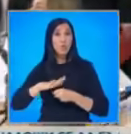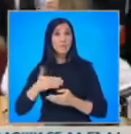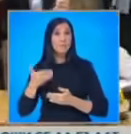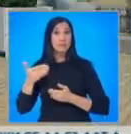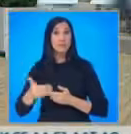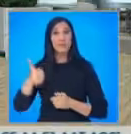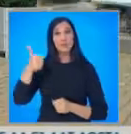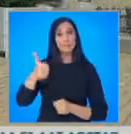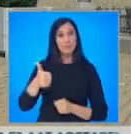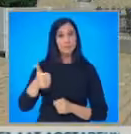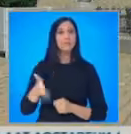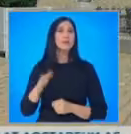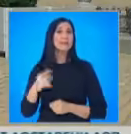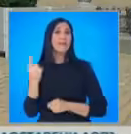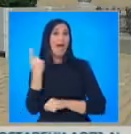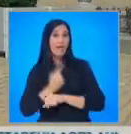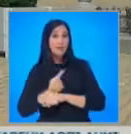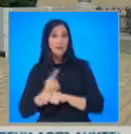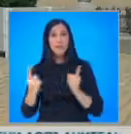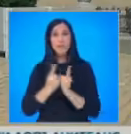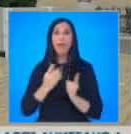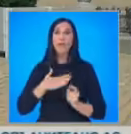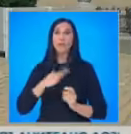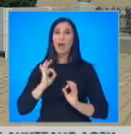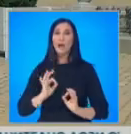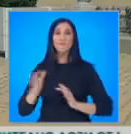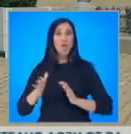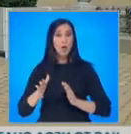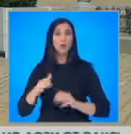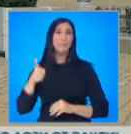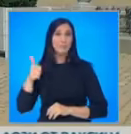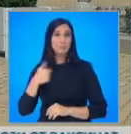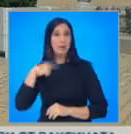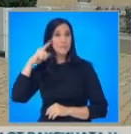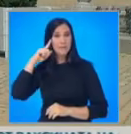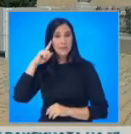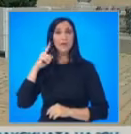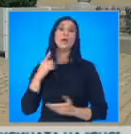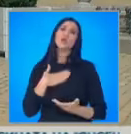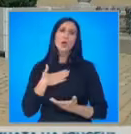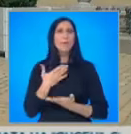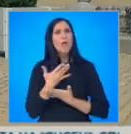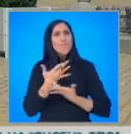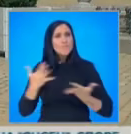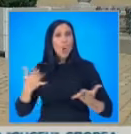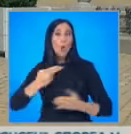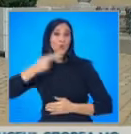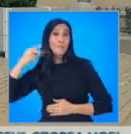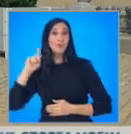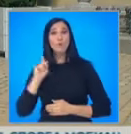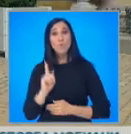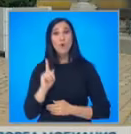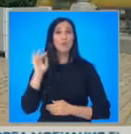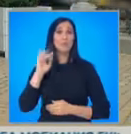приоритет и за БСП. След повече от час среща Има такъв народ и БСП смятат, че имат и много теми, по които могат да